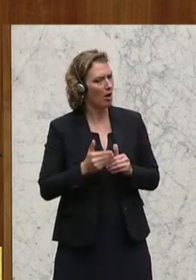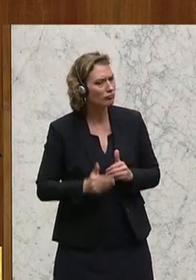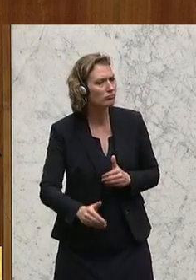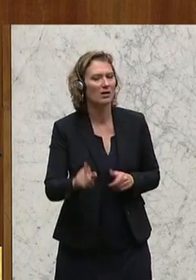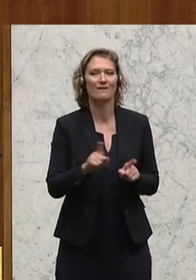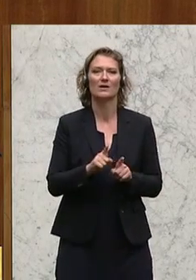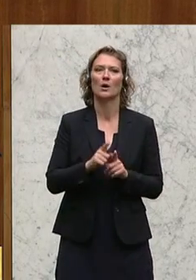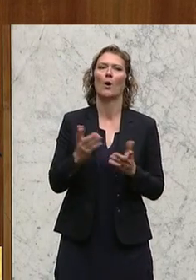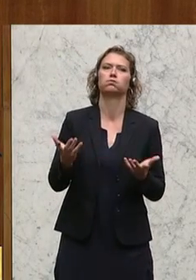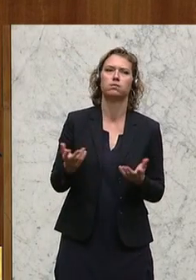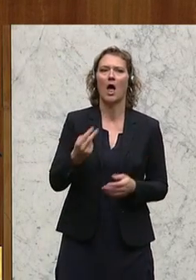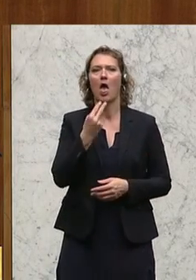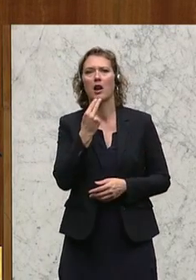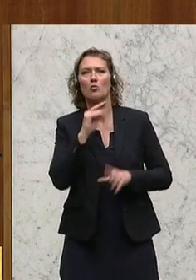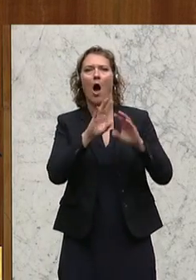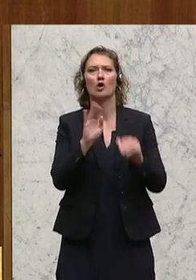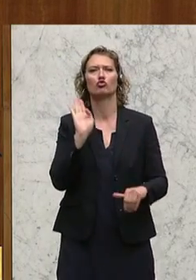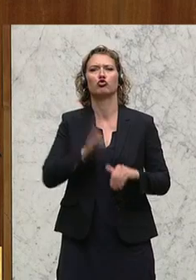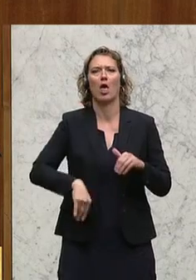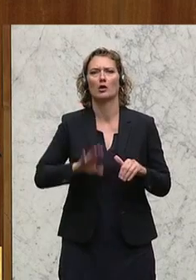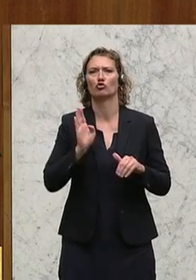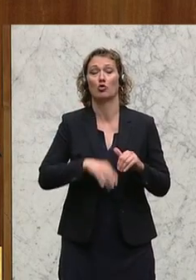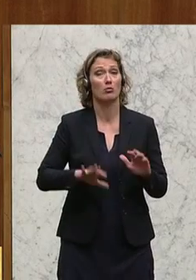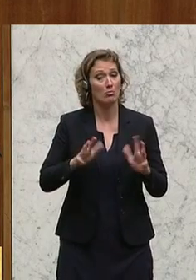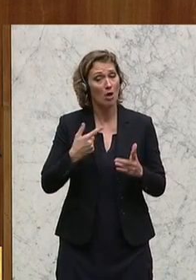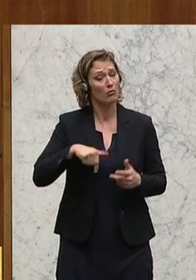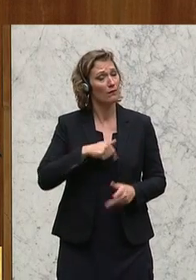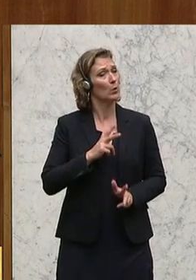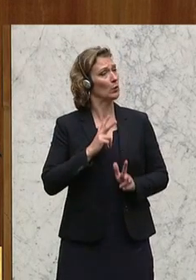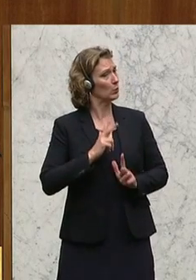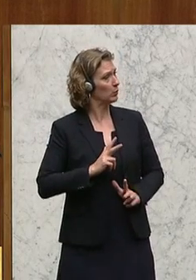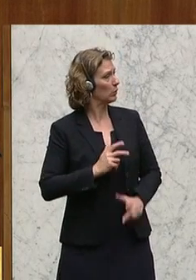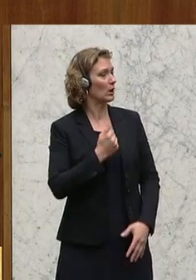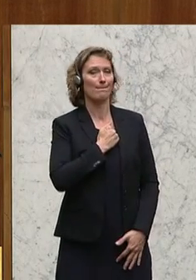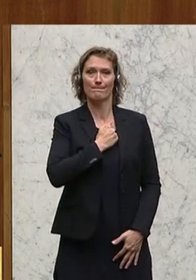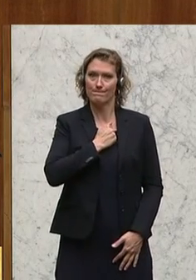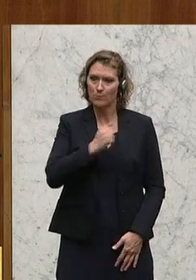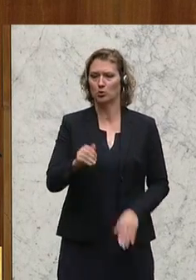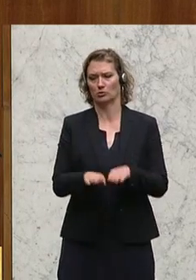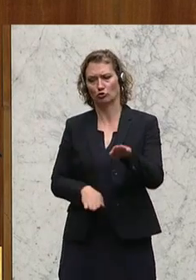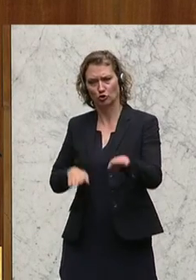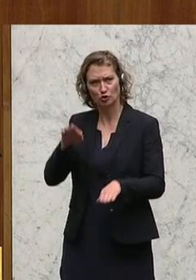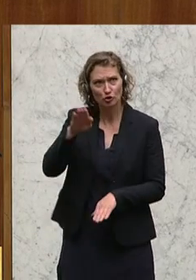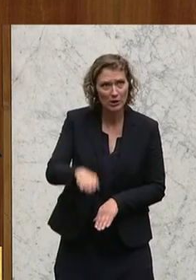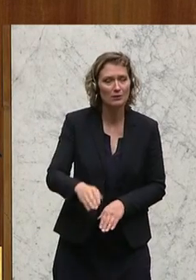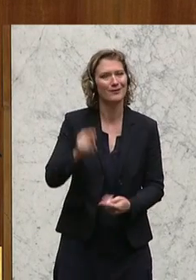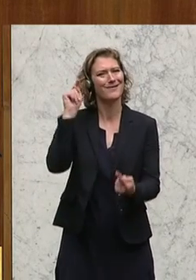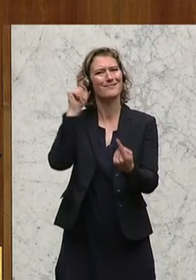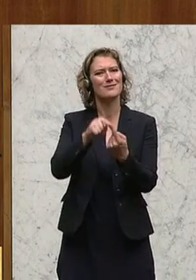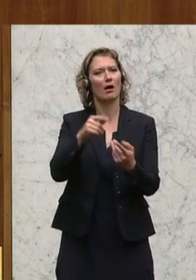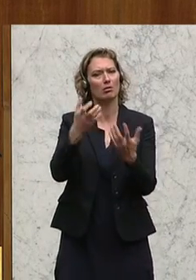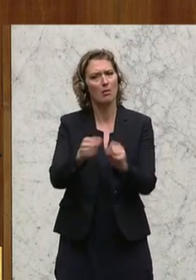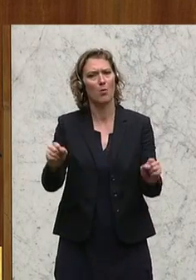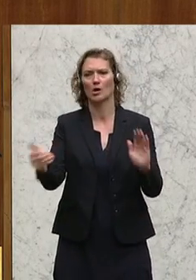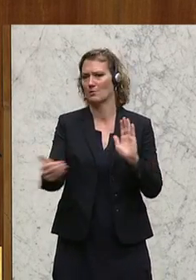nicht so tun, als wie wenn die Elektronik nur schlecht wäre. Da sollten wir ruhig und mutig einen Schritt nach vorne gehen in mehr direkte